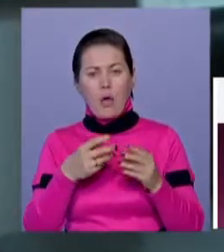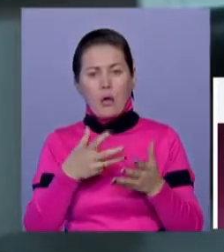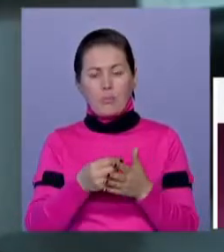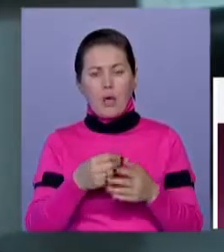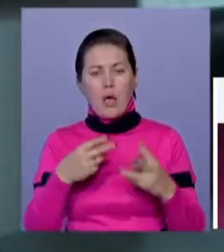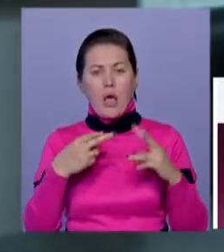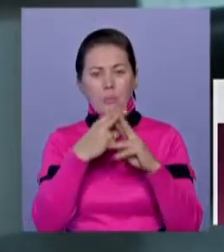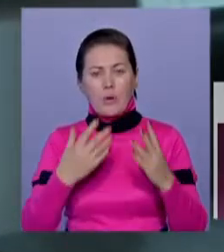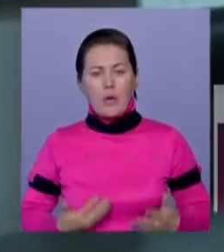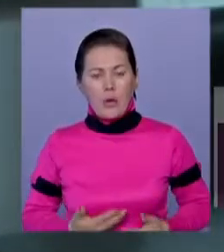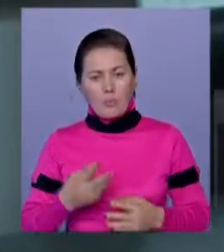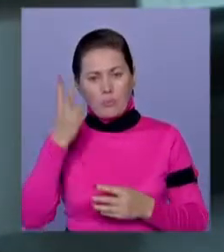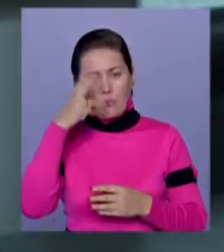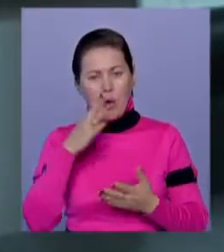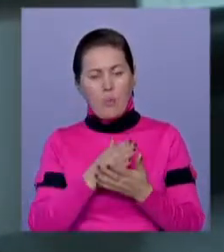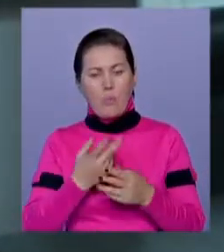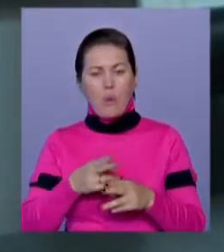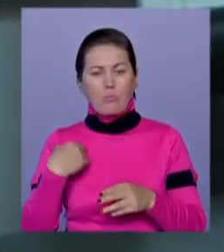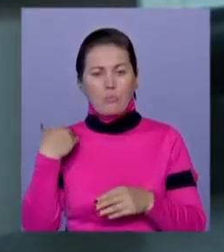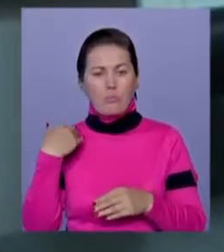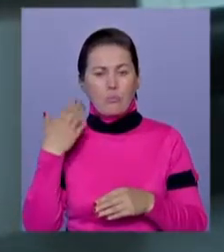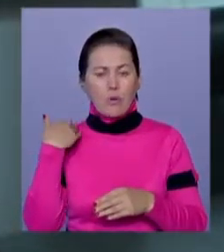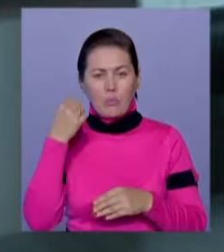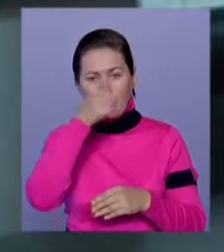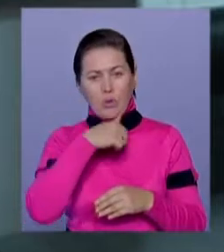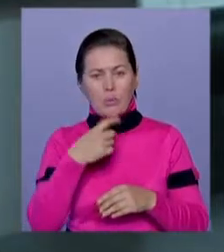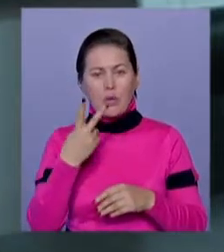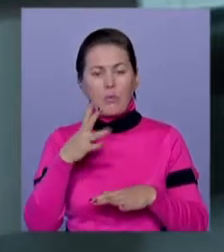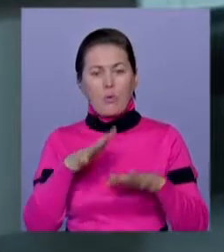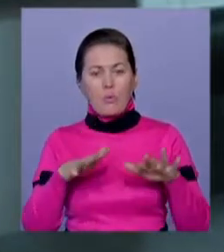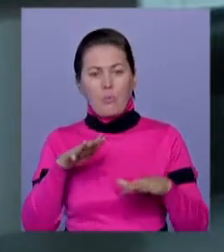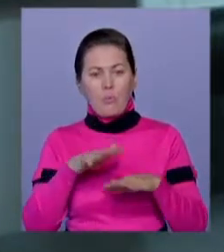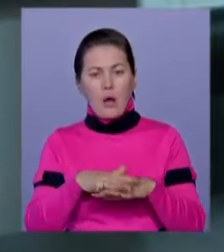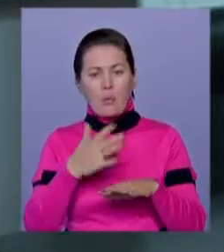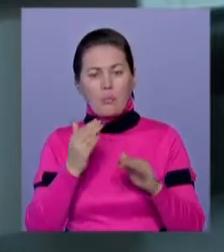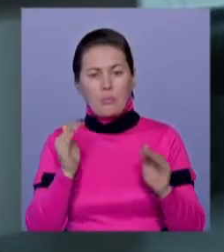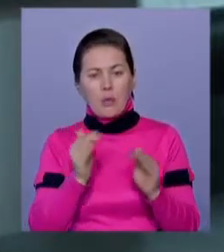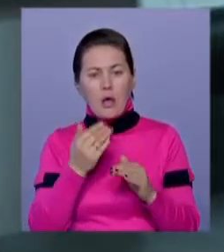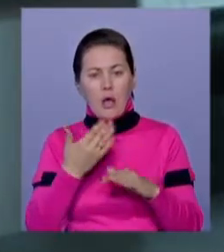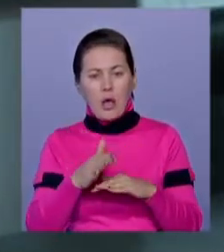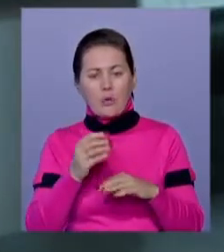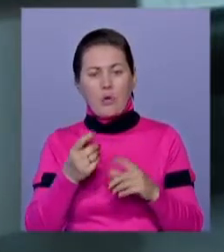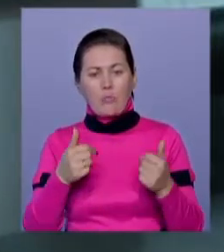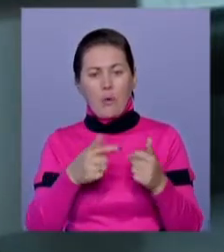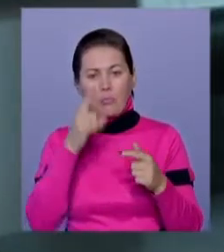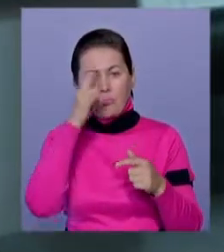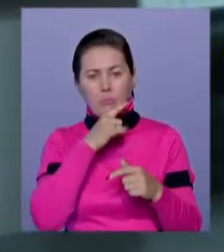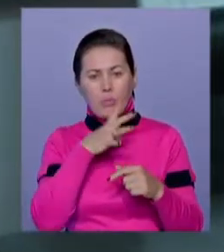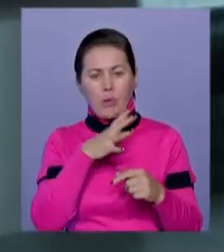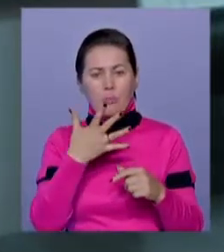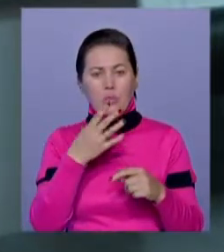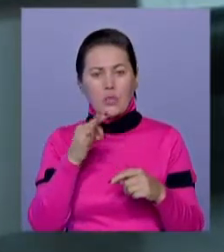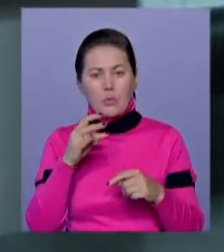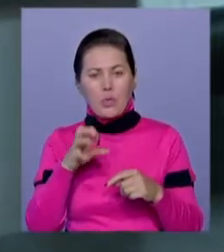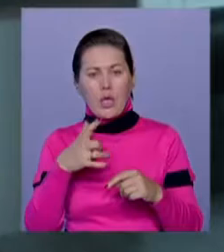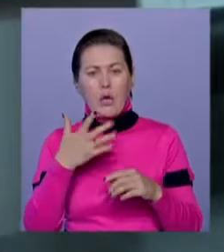тұрмыстық техника алу сәнге айналды. Былтыр екінші деңгейлі банктер мен өзге де микро қаржы ұйымдарын қосқанда қазақстандықтарға 5 триллион